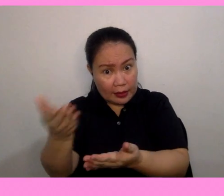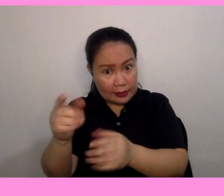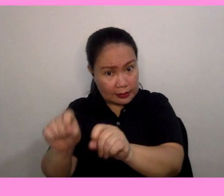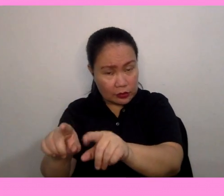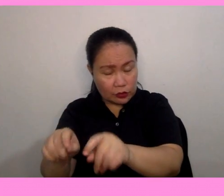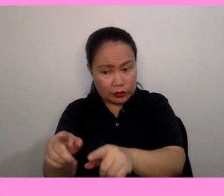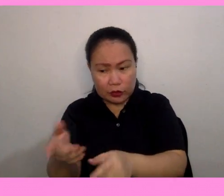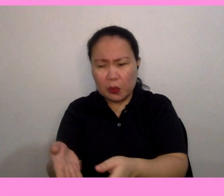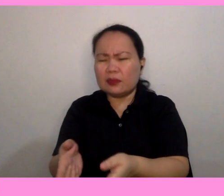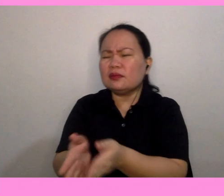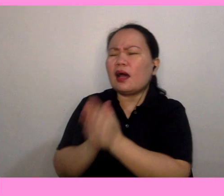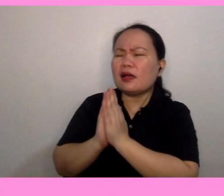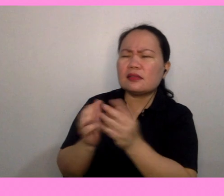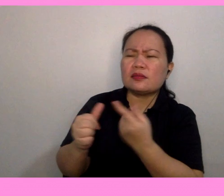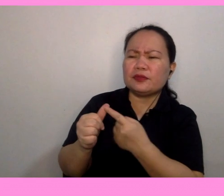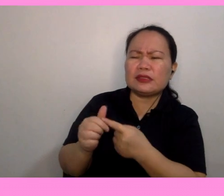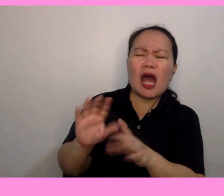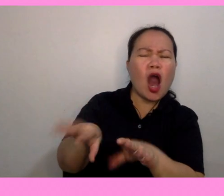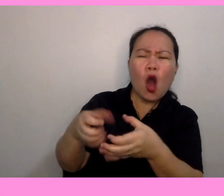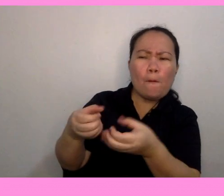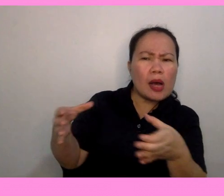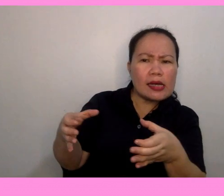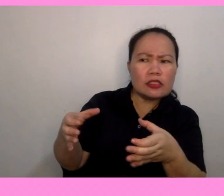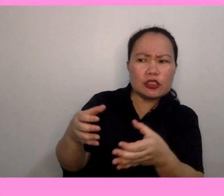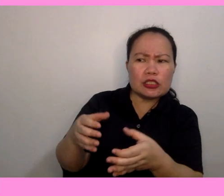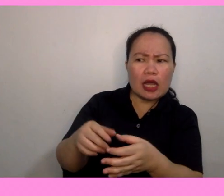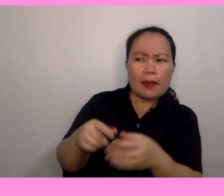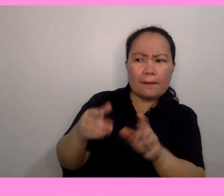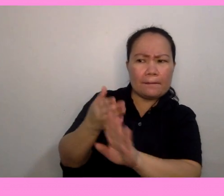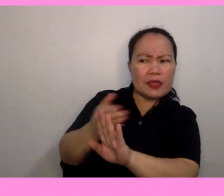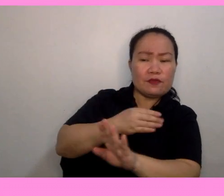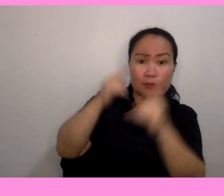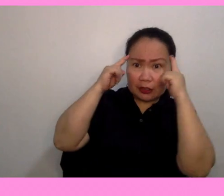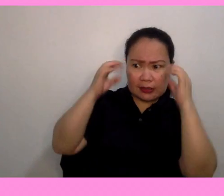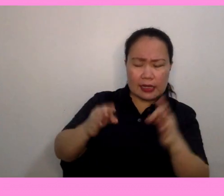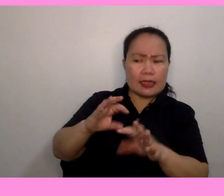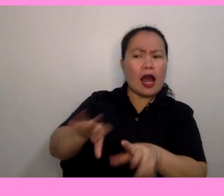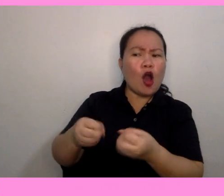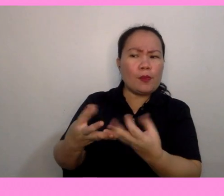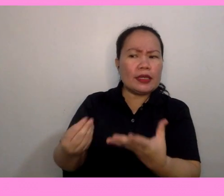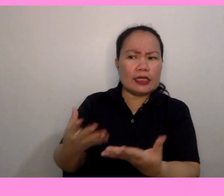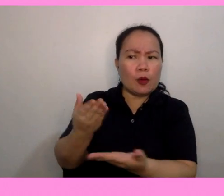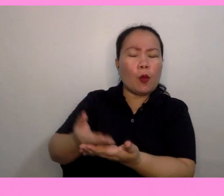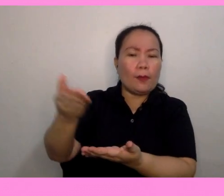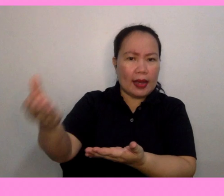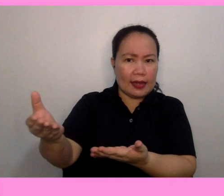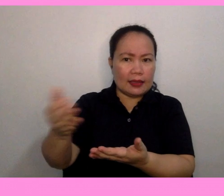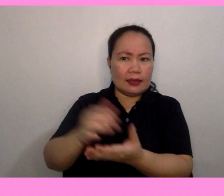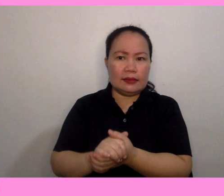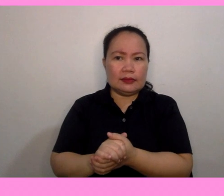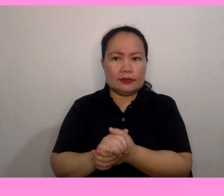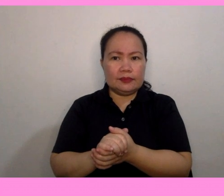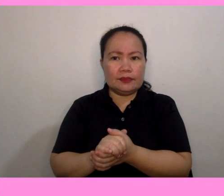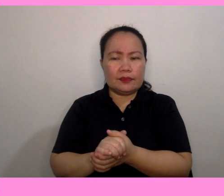tindahan, itinatanong mo muna ang presyo bago ka magdesisyon kung ilan ang iyong bibilhin.